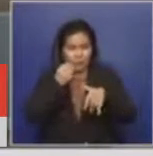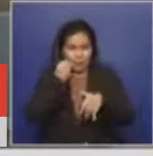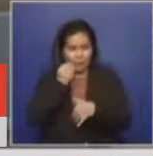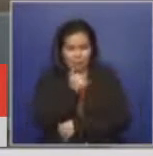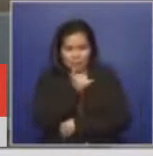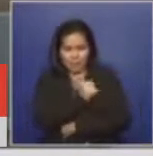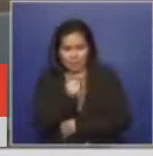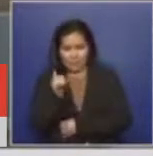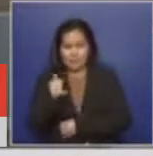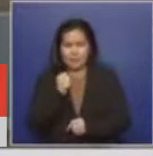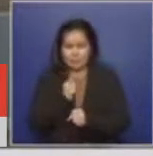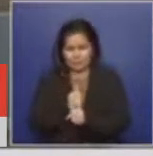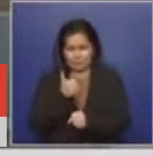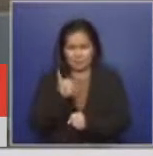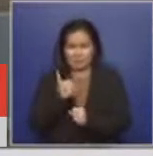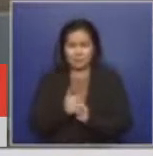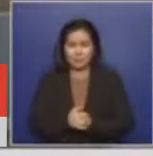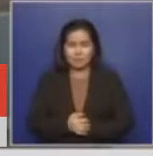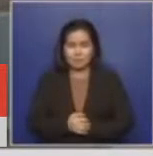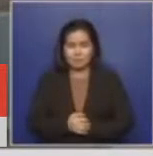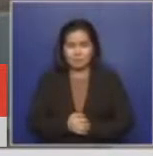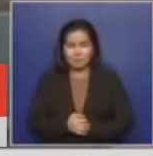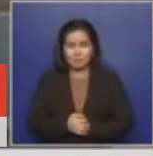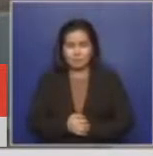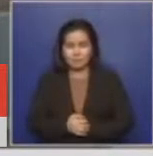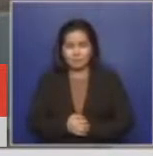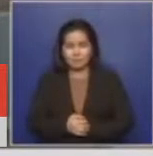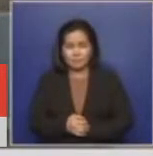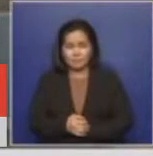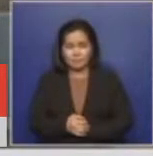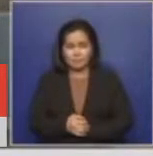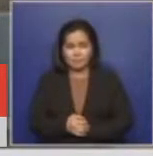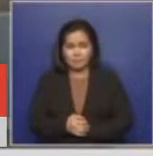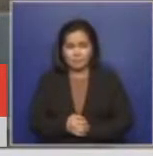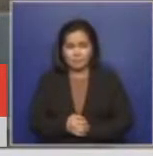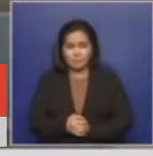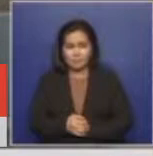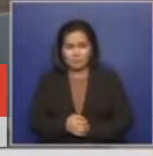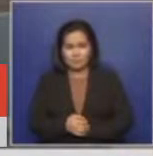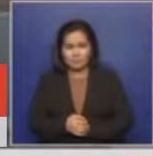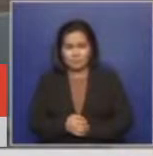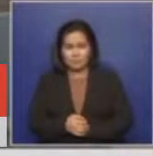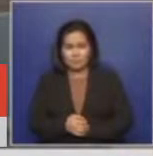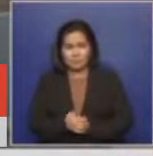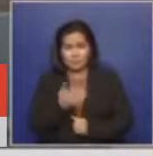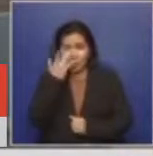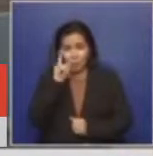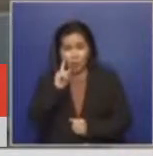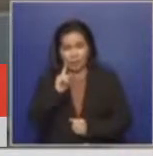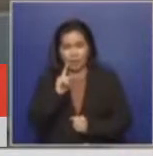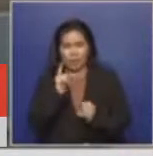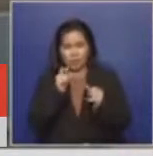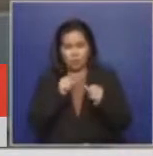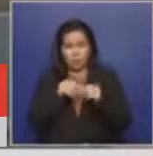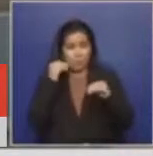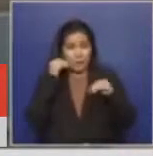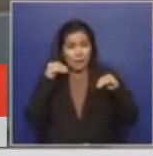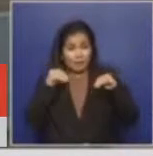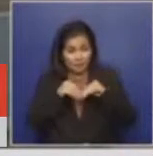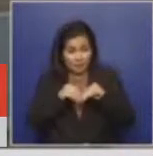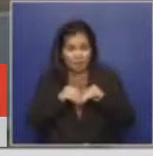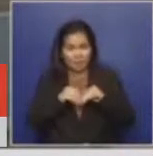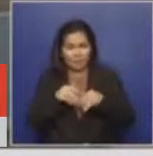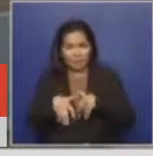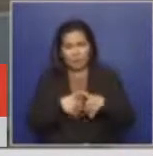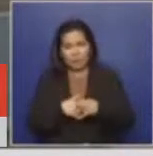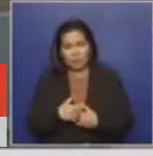ครับซึ่งนี้เป็นความเรียกว่าใกล้บ้านใกล้ใจแล้วก็ประชาชนไม่ต้องอดข้าวอดน้ำ